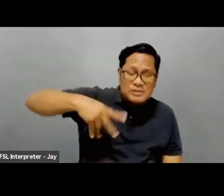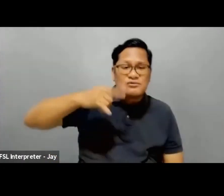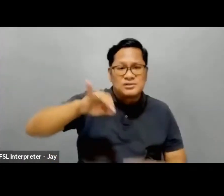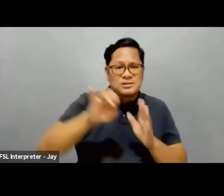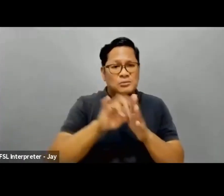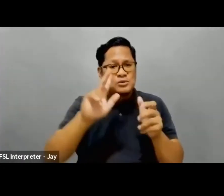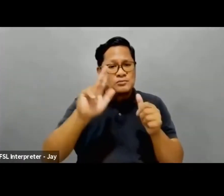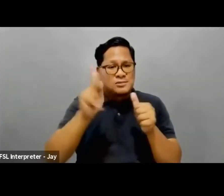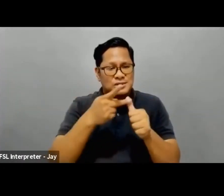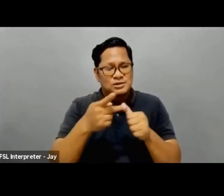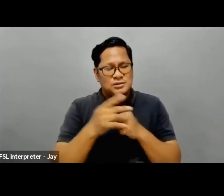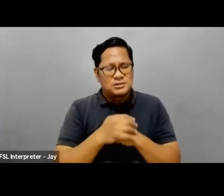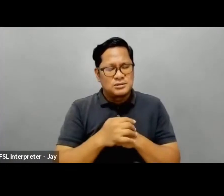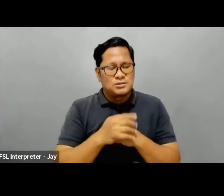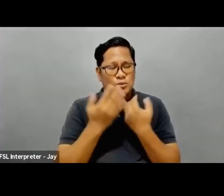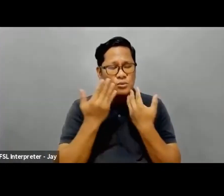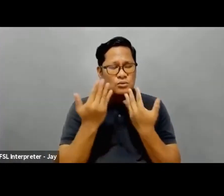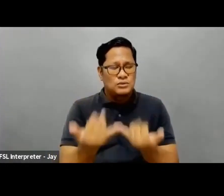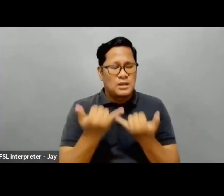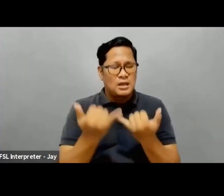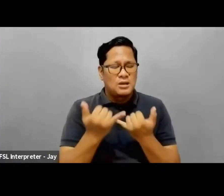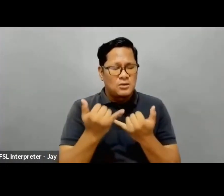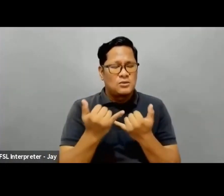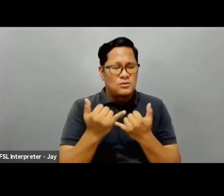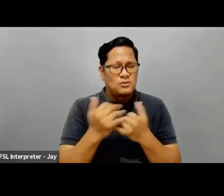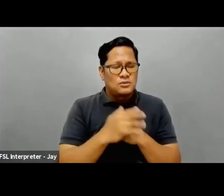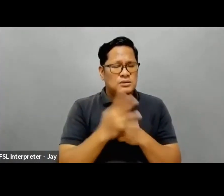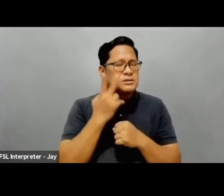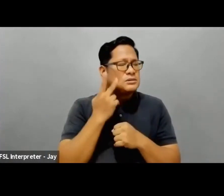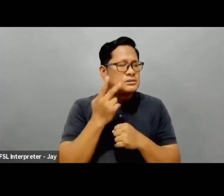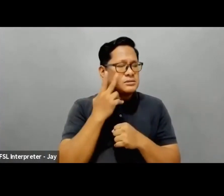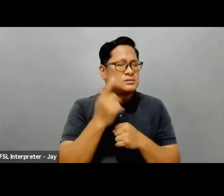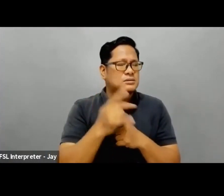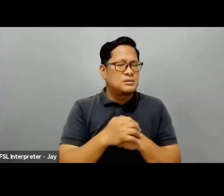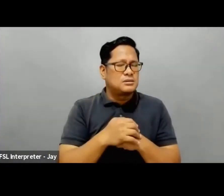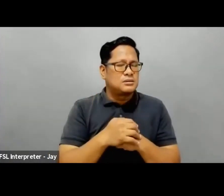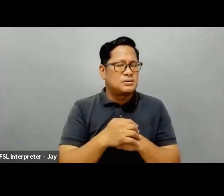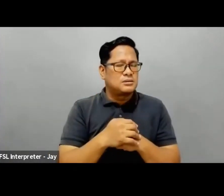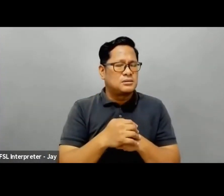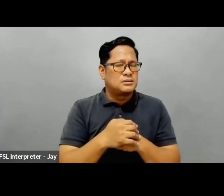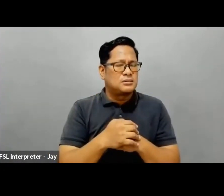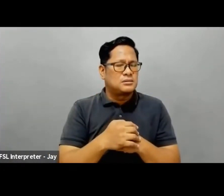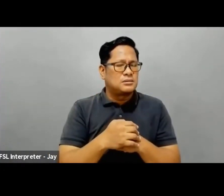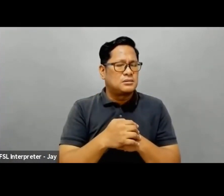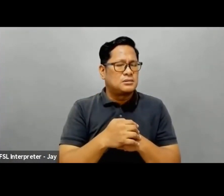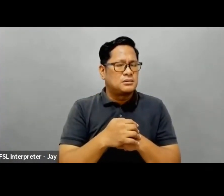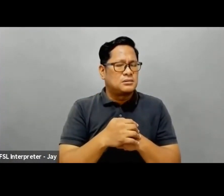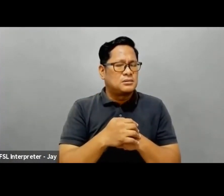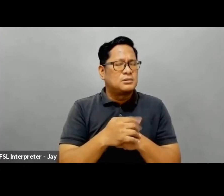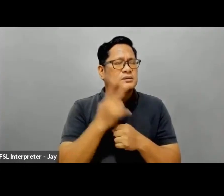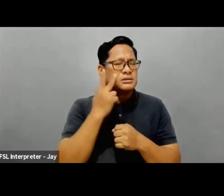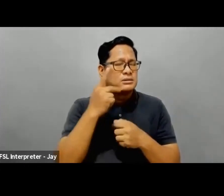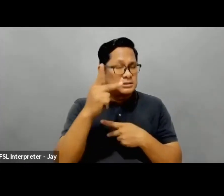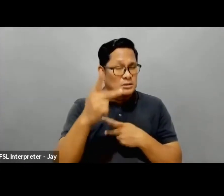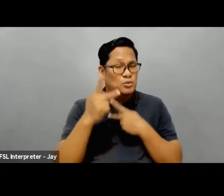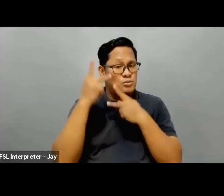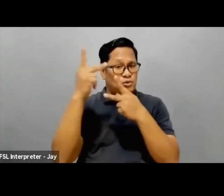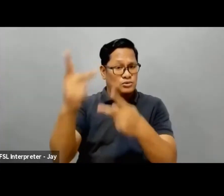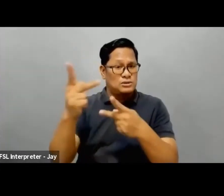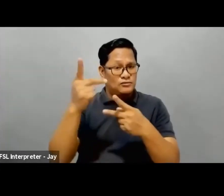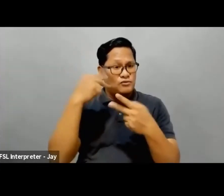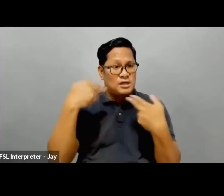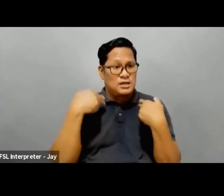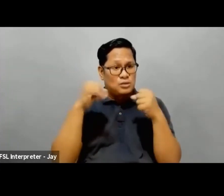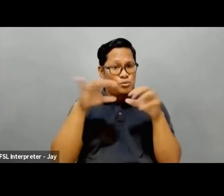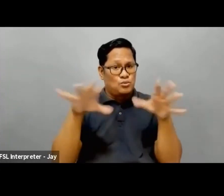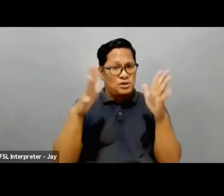prioritization. So sana this time taasan at tignan yung mga proposal ng health workers